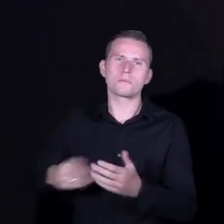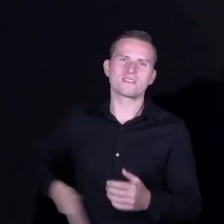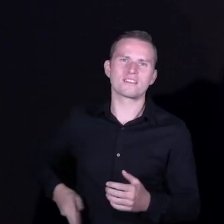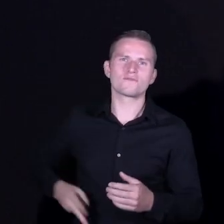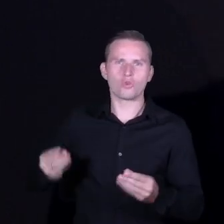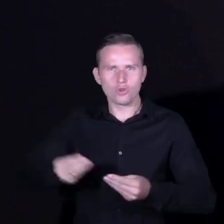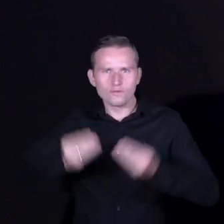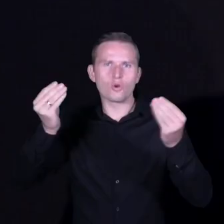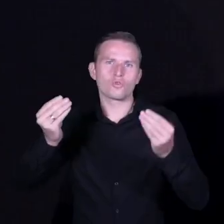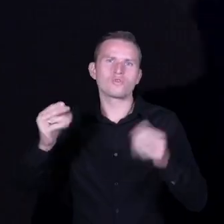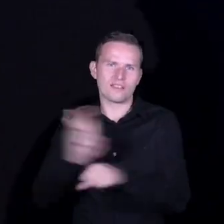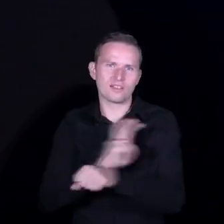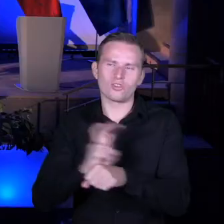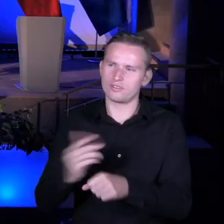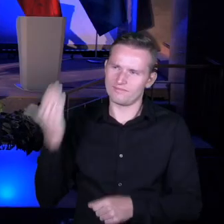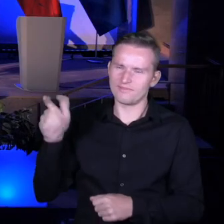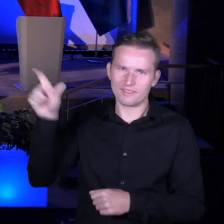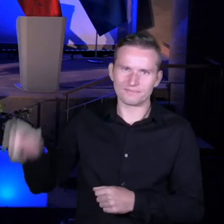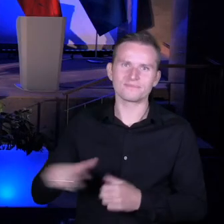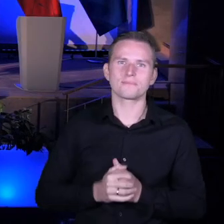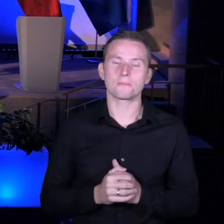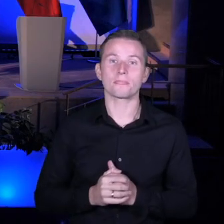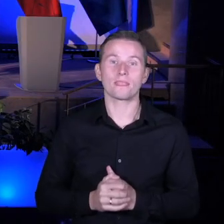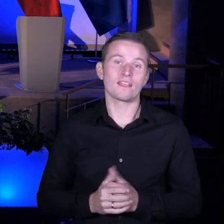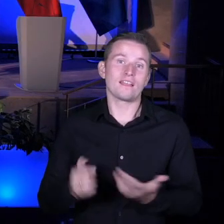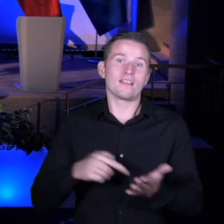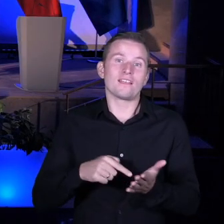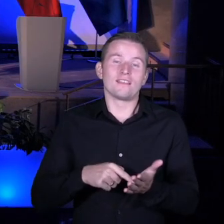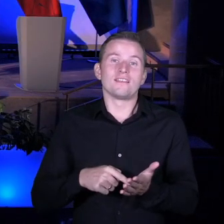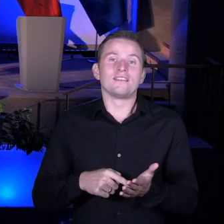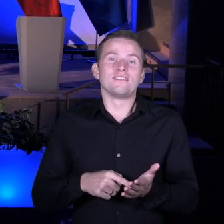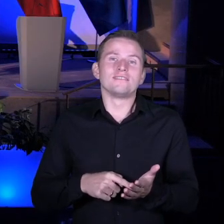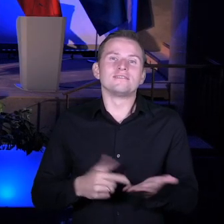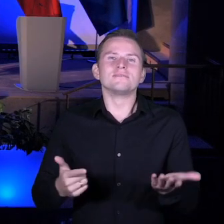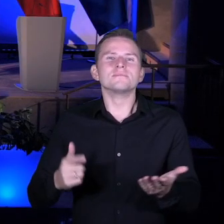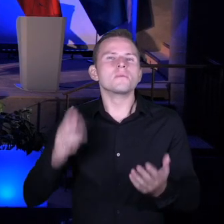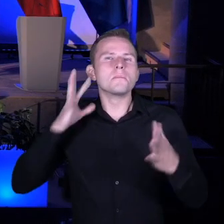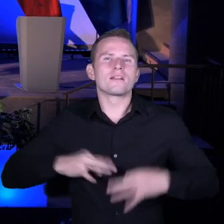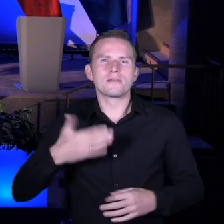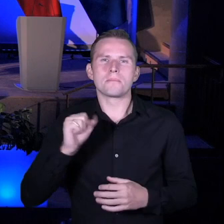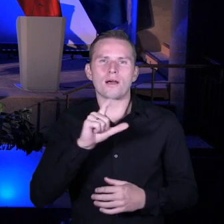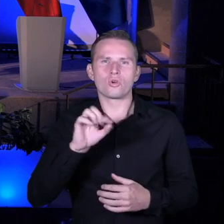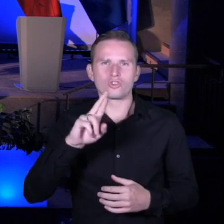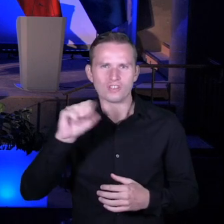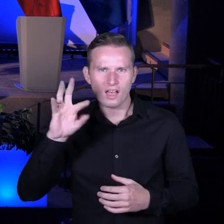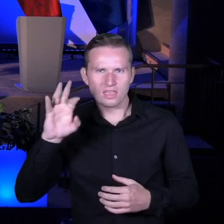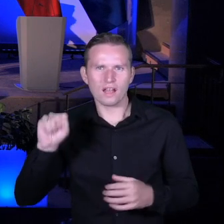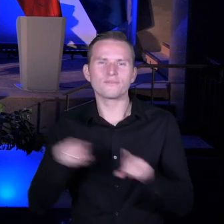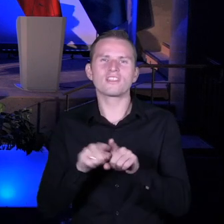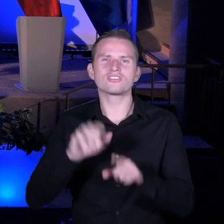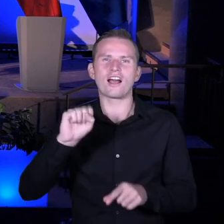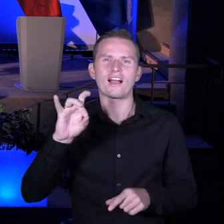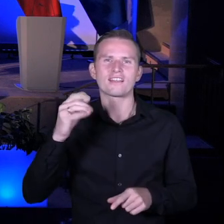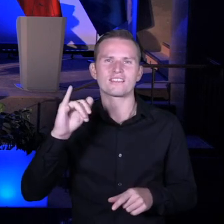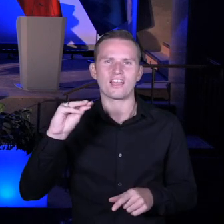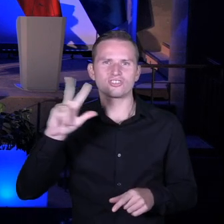również bardzo serdecznie witam. Tak jak powiedziała na końcu Małgorzata i również Agnieszka, wprowadzając ten